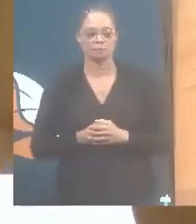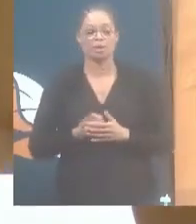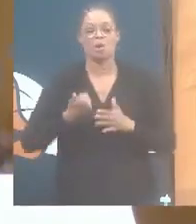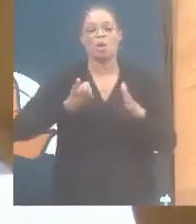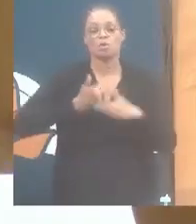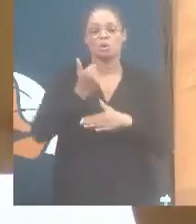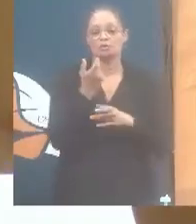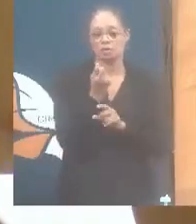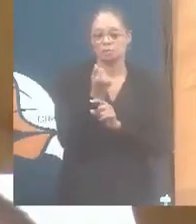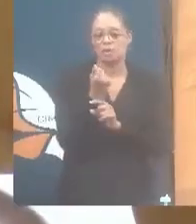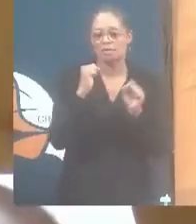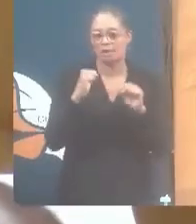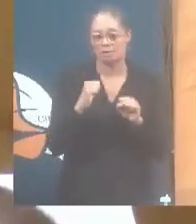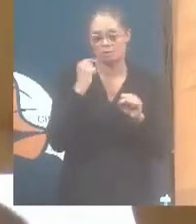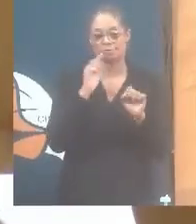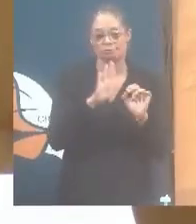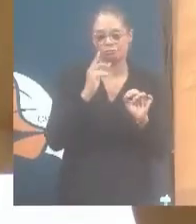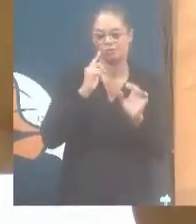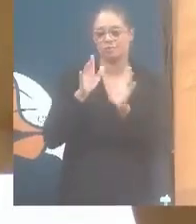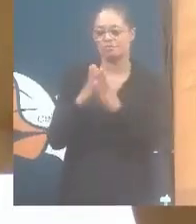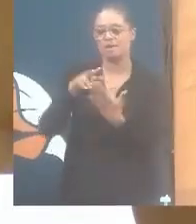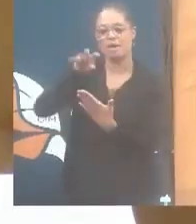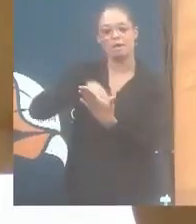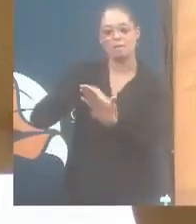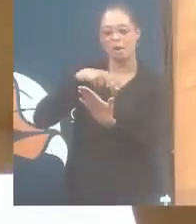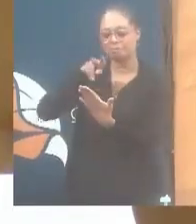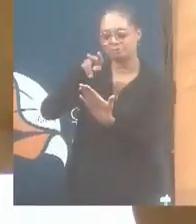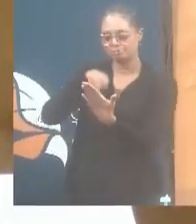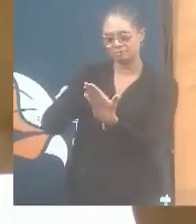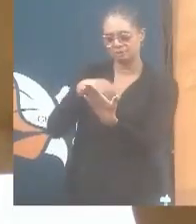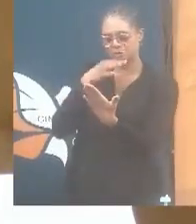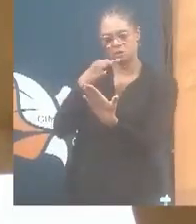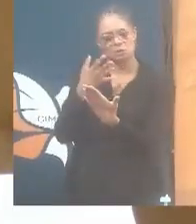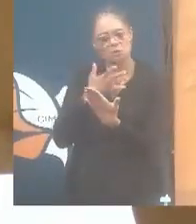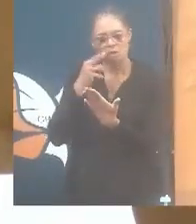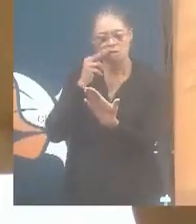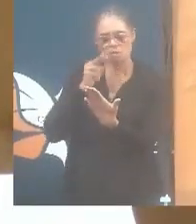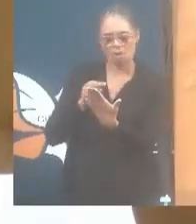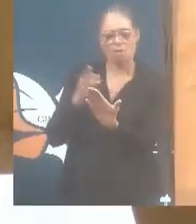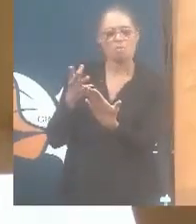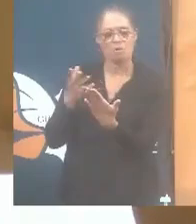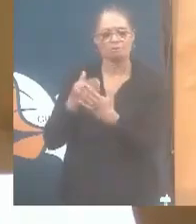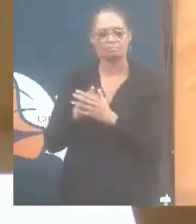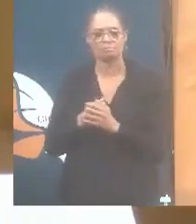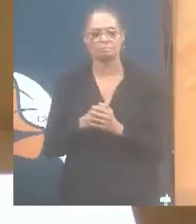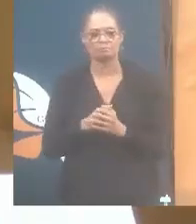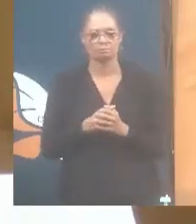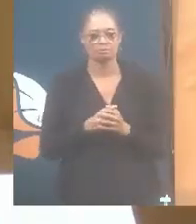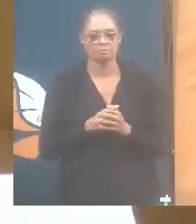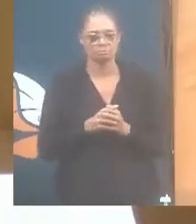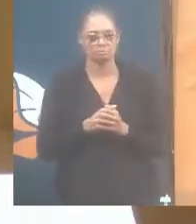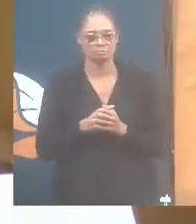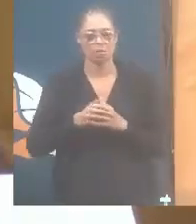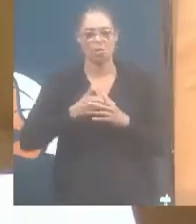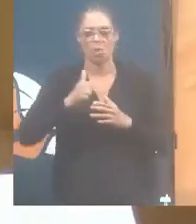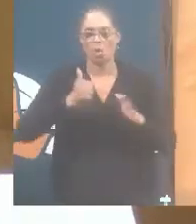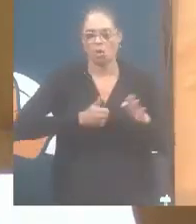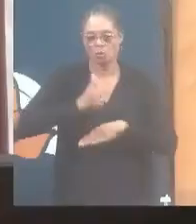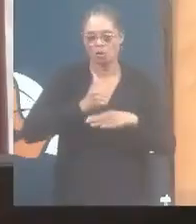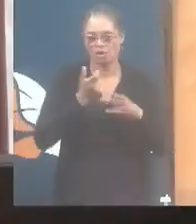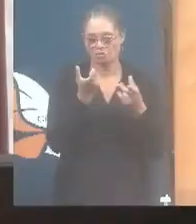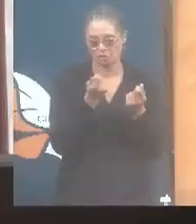capacité d'autofinancement, quand je lis le rapport. Et qu'est-ce que je dis? Qu'est-ce que je note sur ça, sur la capacité d'autofinancement? Eh